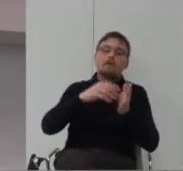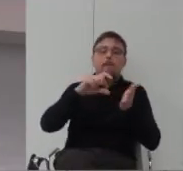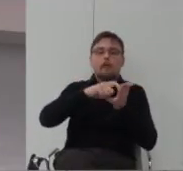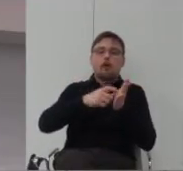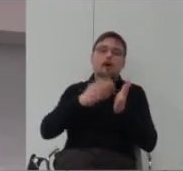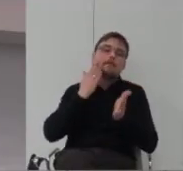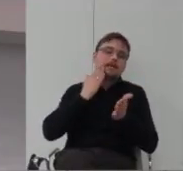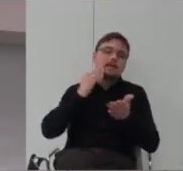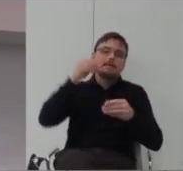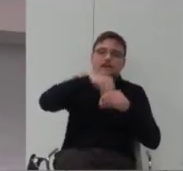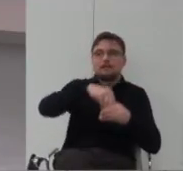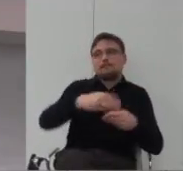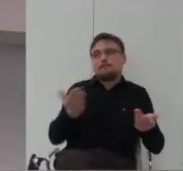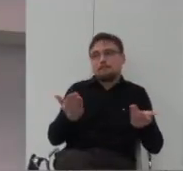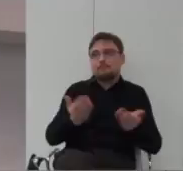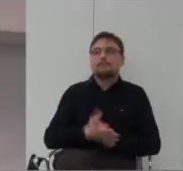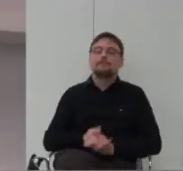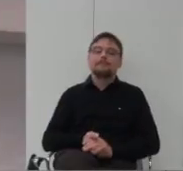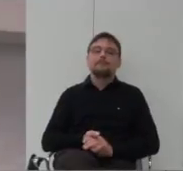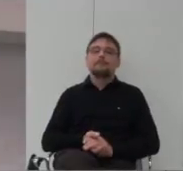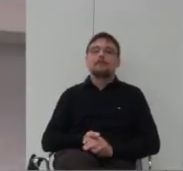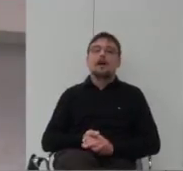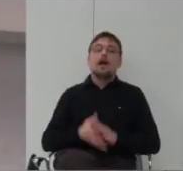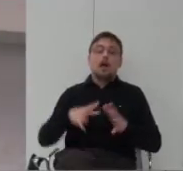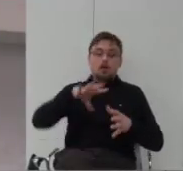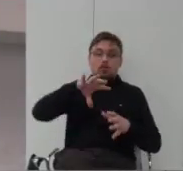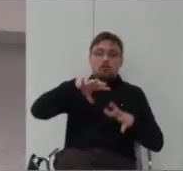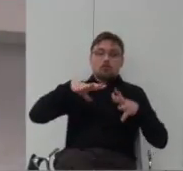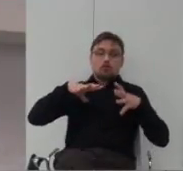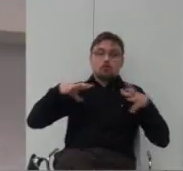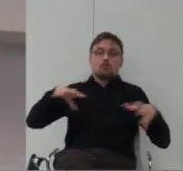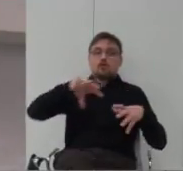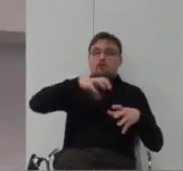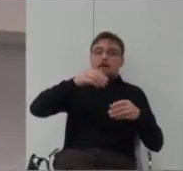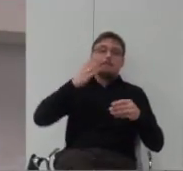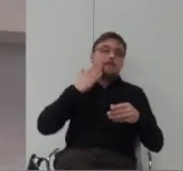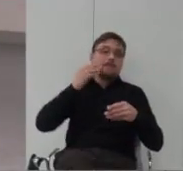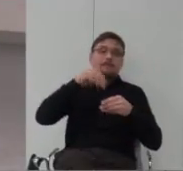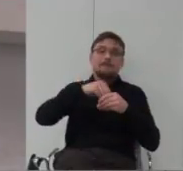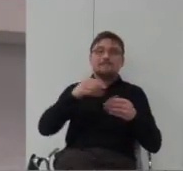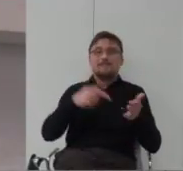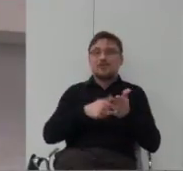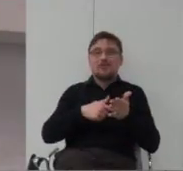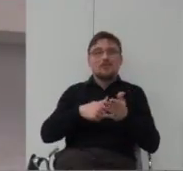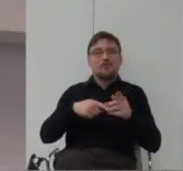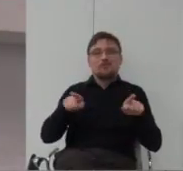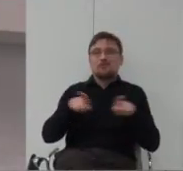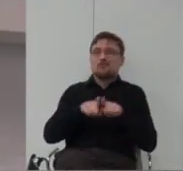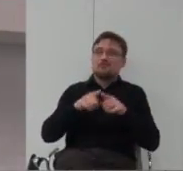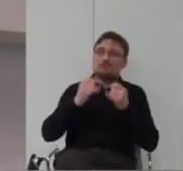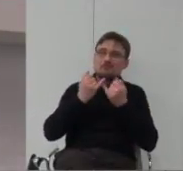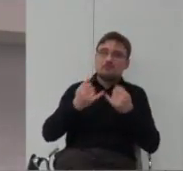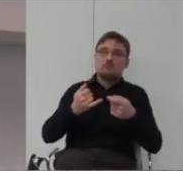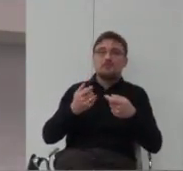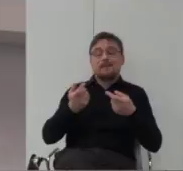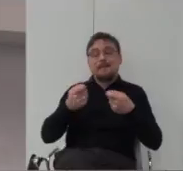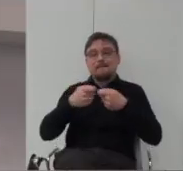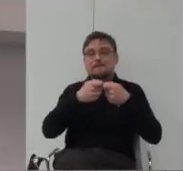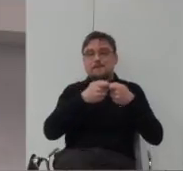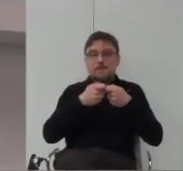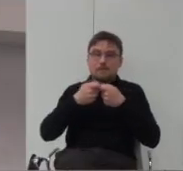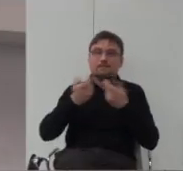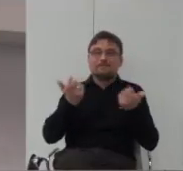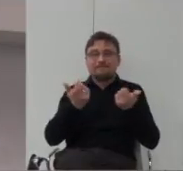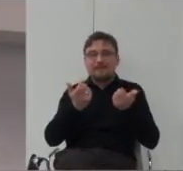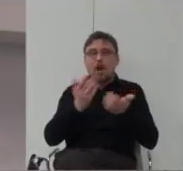być także dodatkowe pokoje, jeśli zajdzie taka potrzeba. Tak, no mieszkając w takim dużym kolektywie na pewno